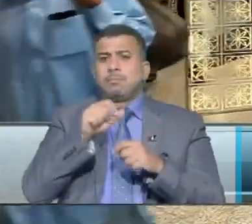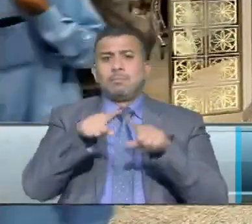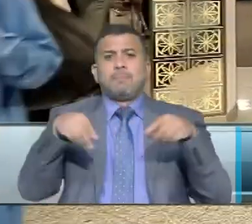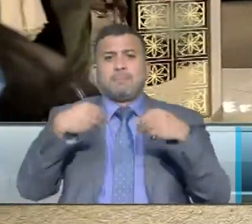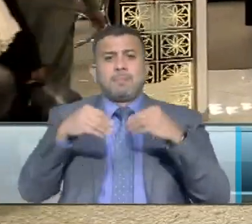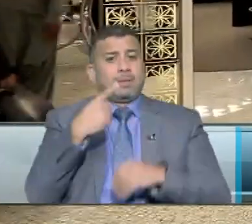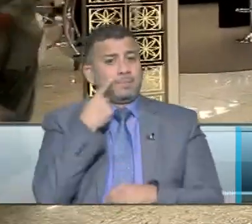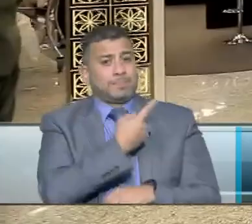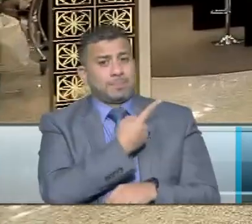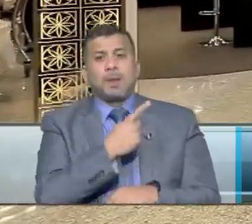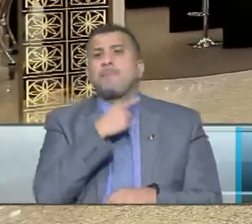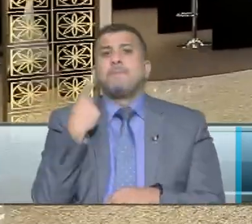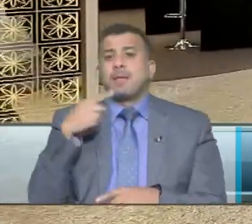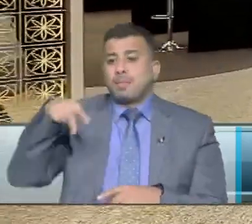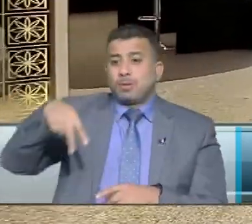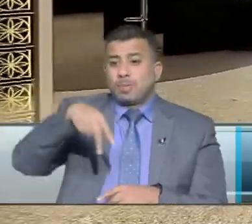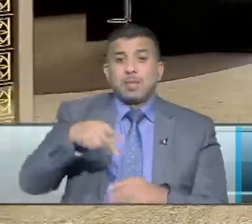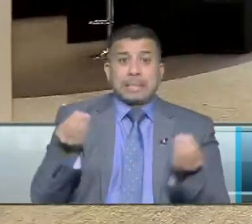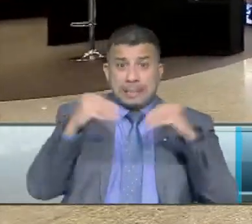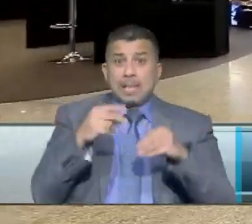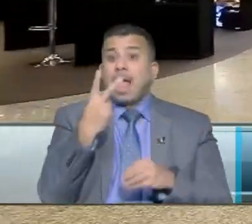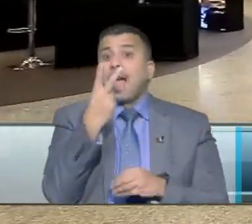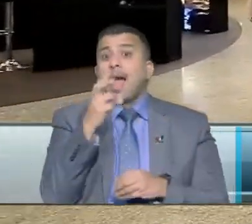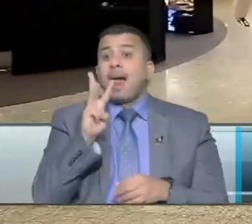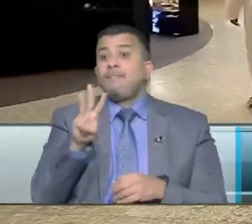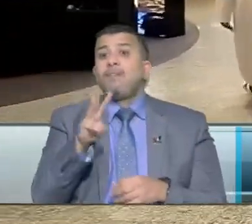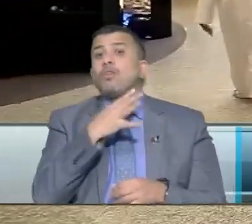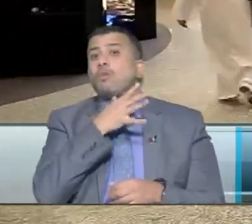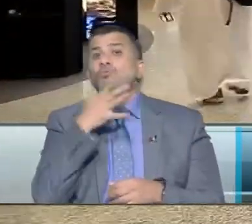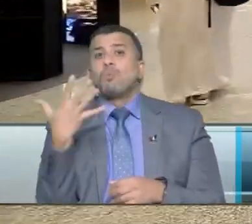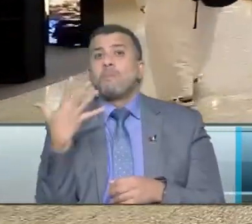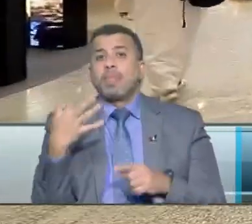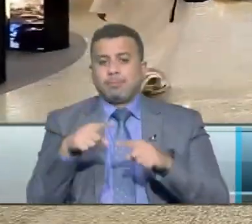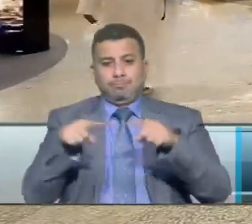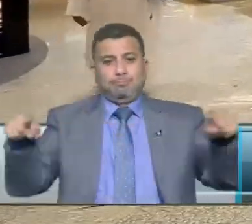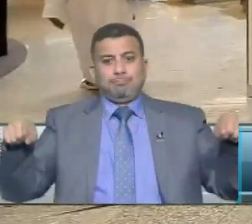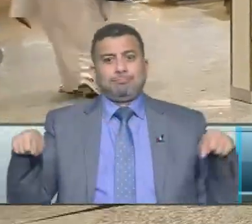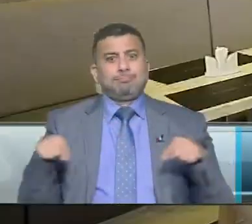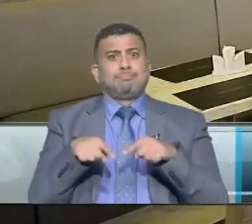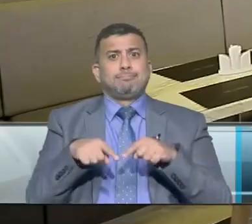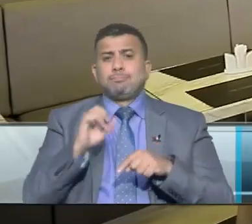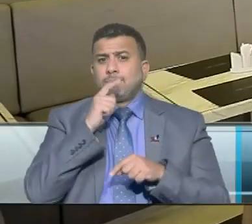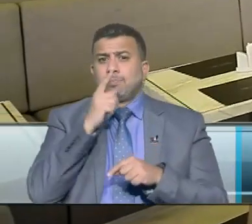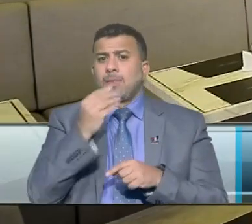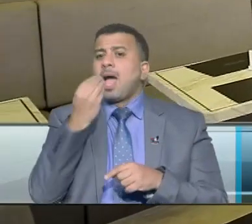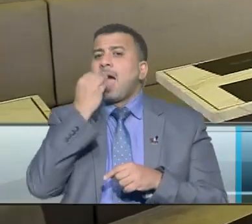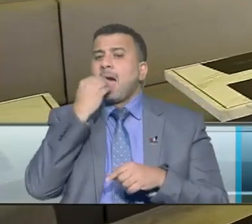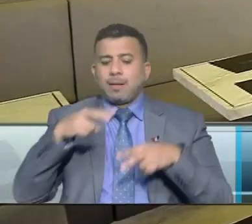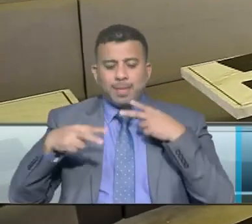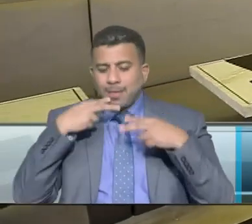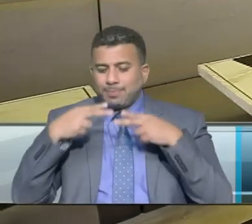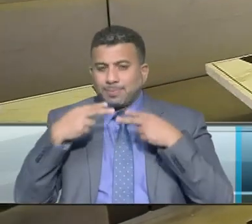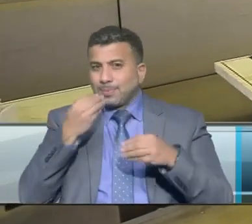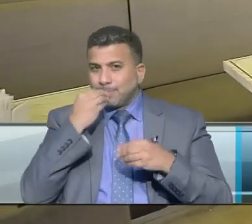من 188 متر إلى 2500 متر مربع. من خلالها بتكون في صور أيضا لفرصة المطاعم